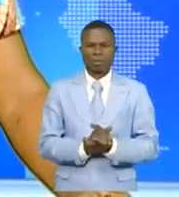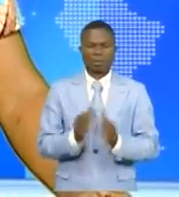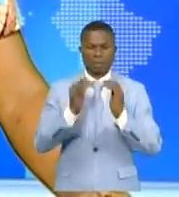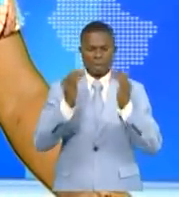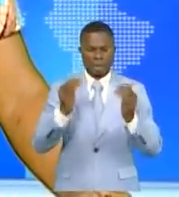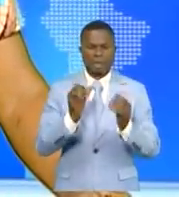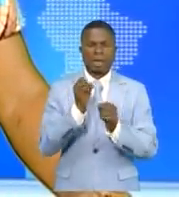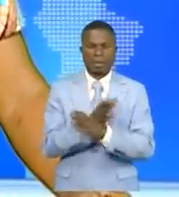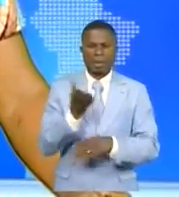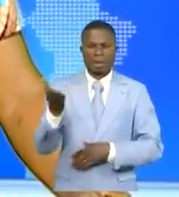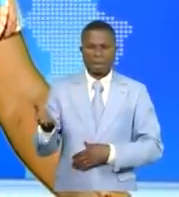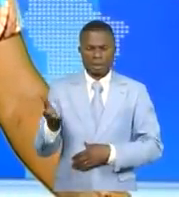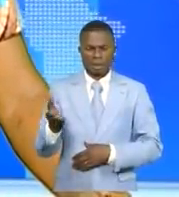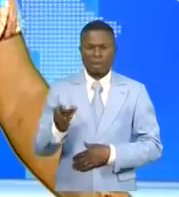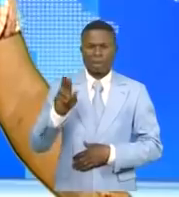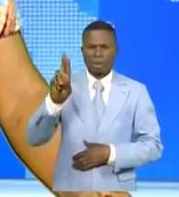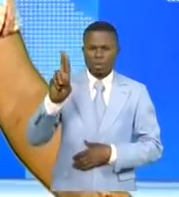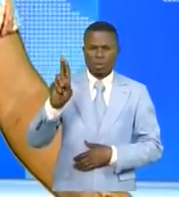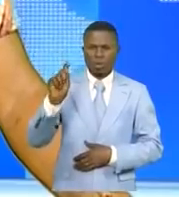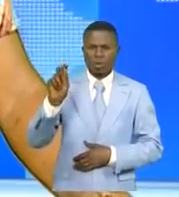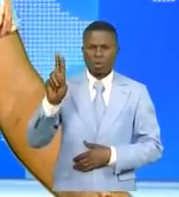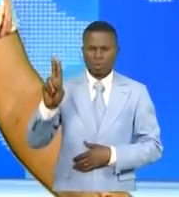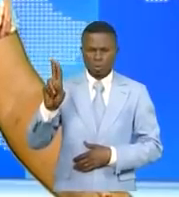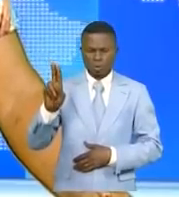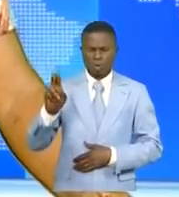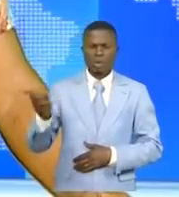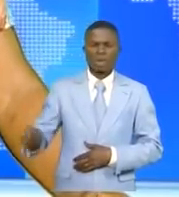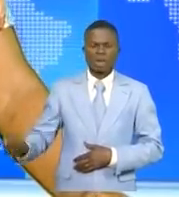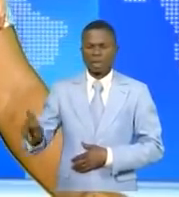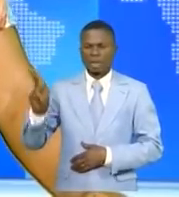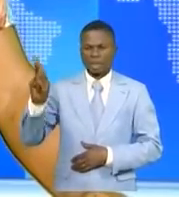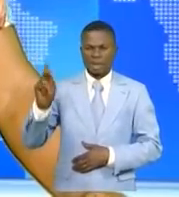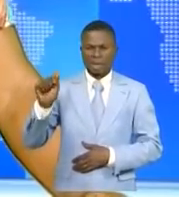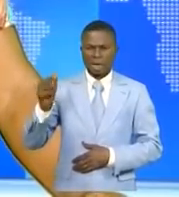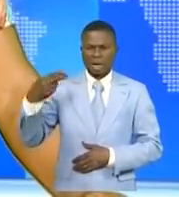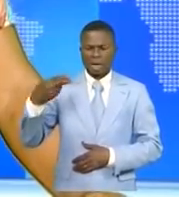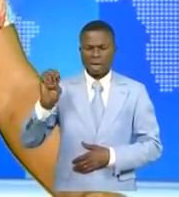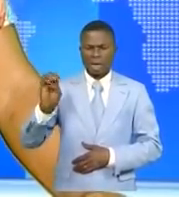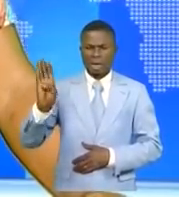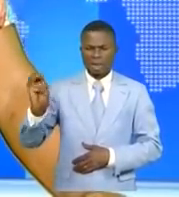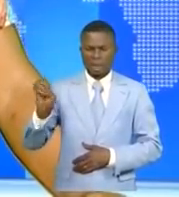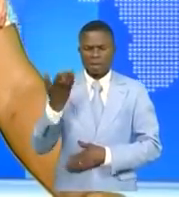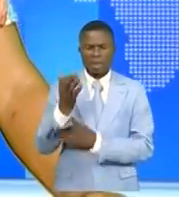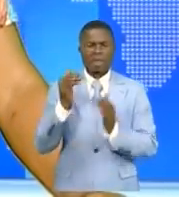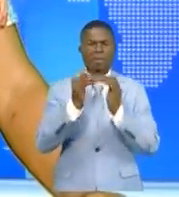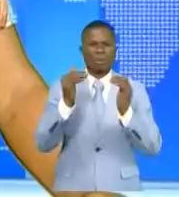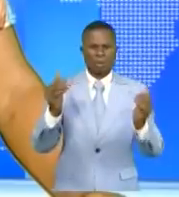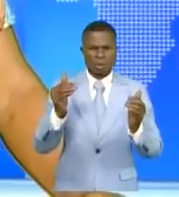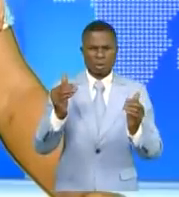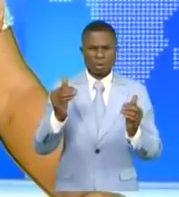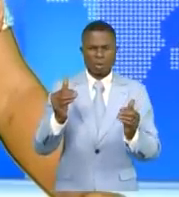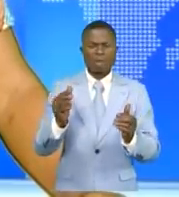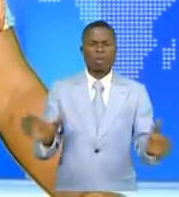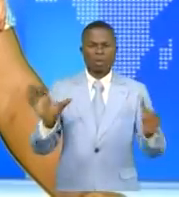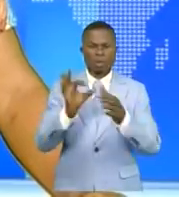revient entre Hutu et Tembo dans le territoire de Kaélé qui sont déterminés à fumer le calumet de la paix pour une